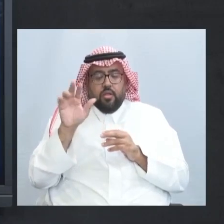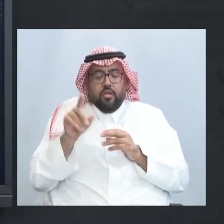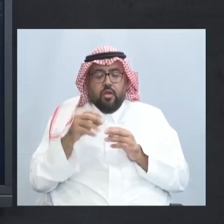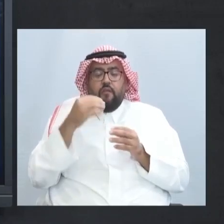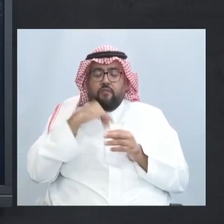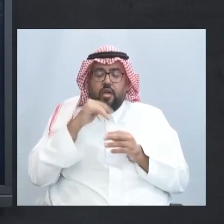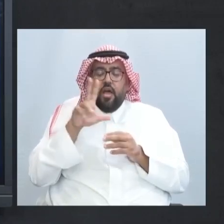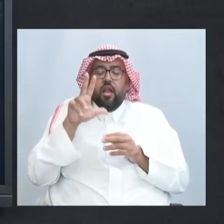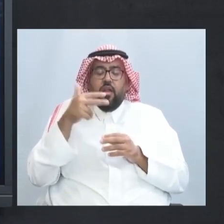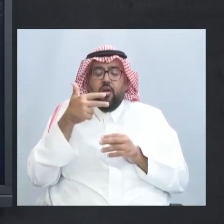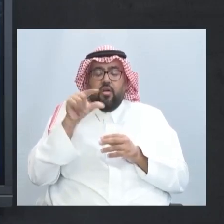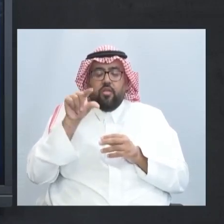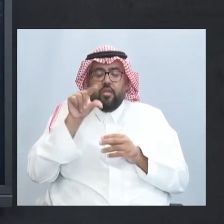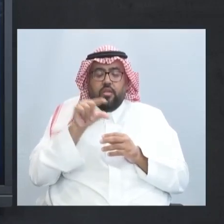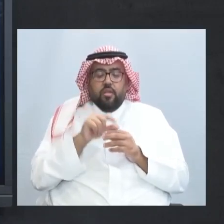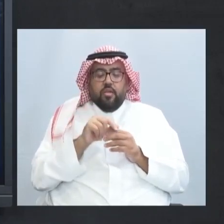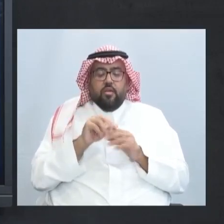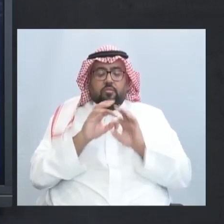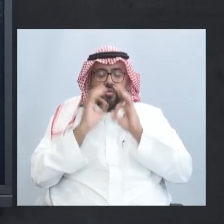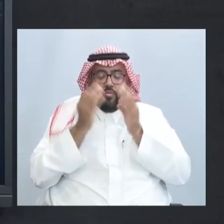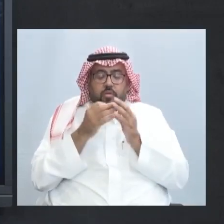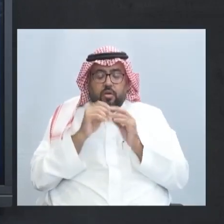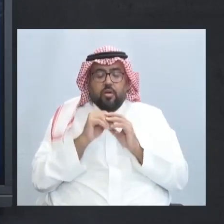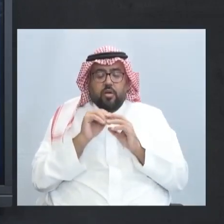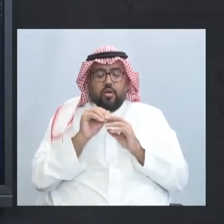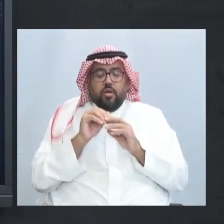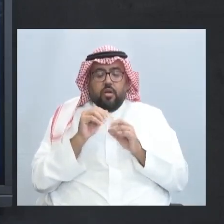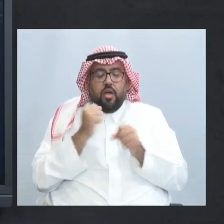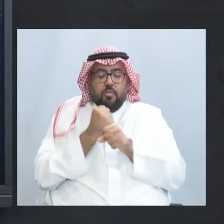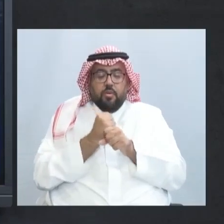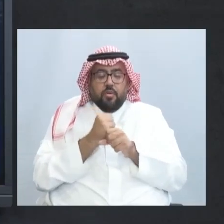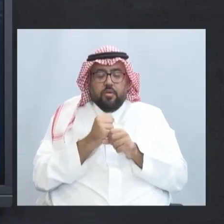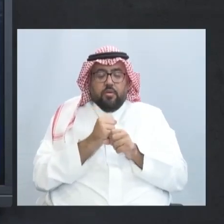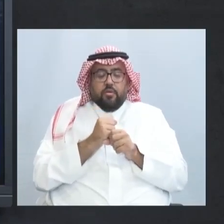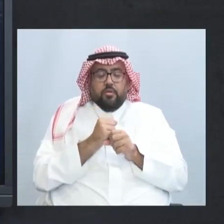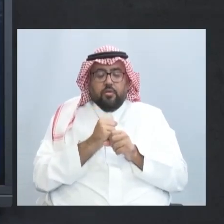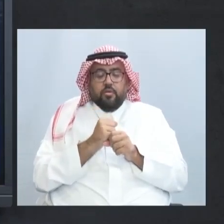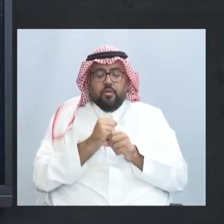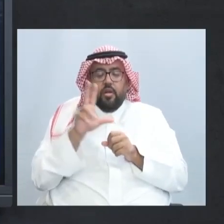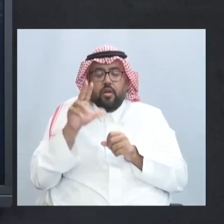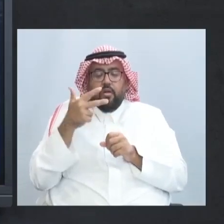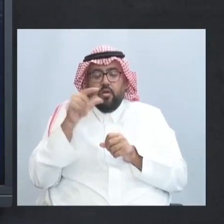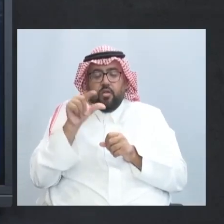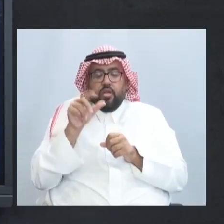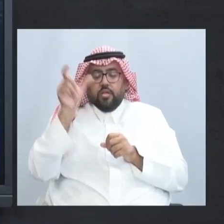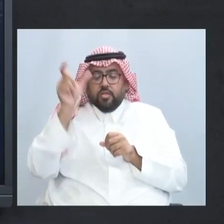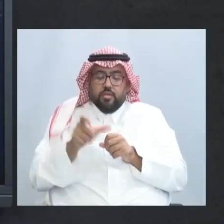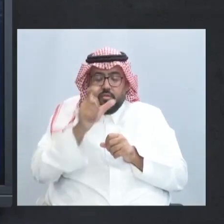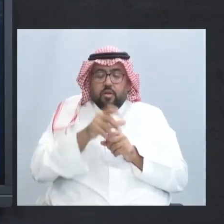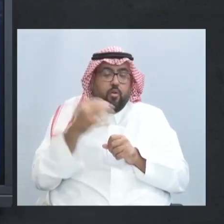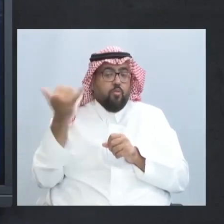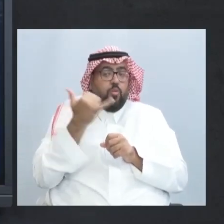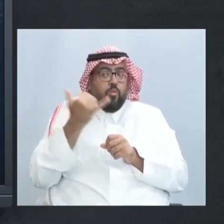الغدد والغدد مجموع من الخلايا تفرز سائلا يستعمل في مكان اخر وذكرنا ان الغدد من الصفات المميزه في